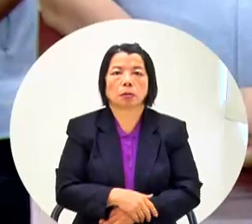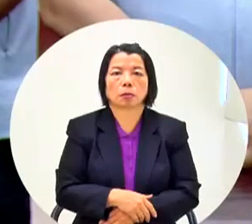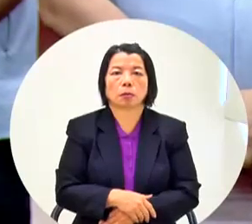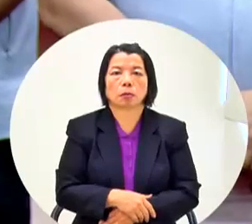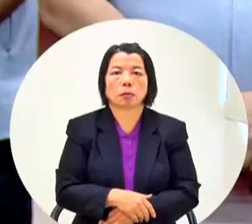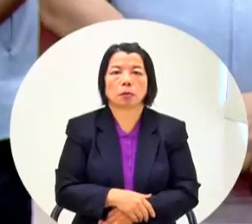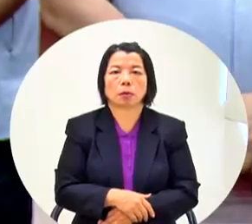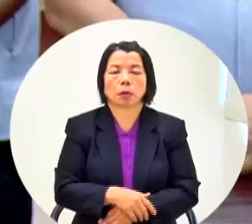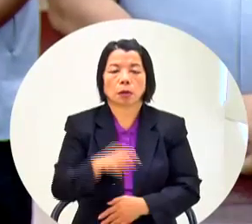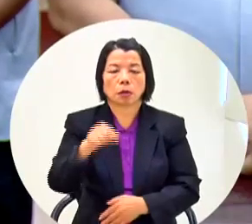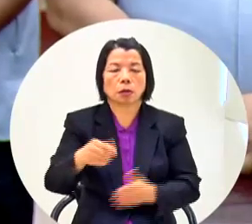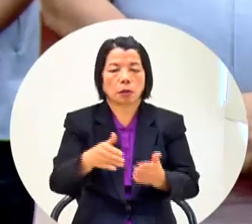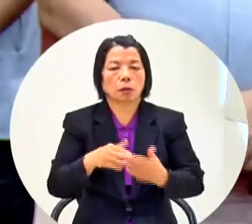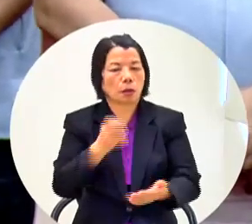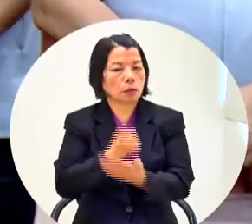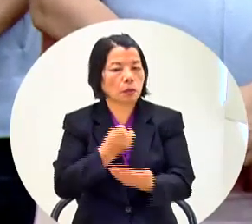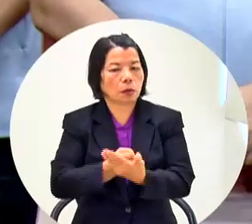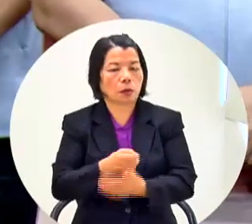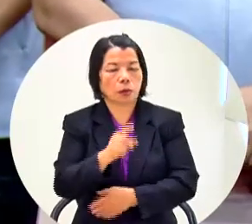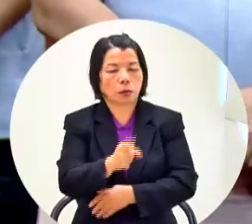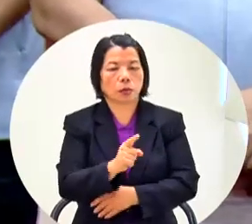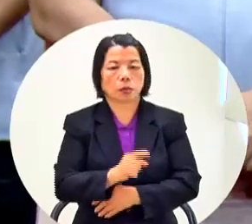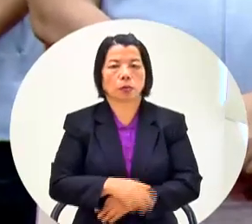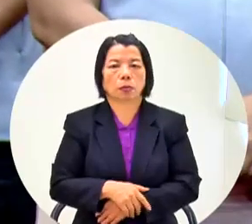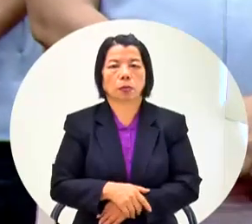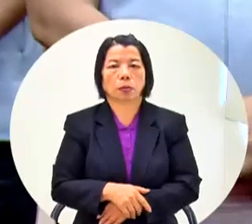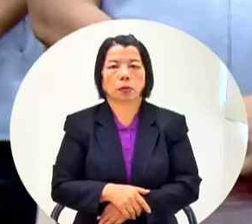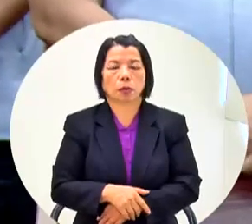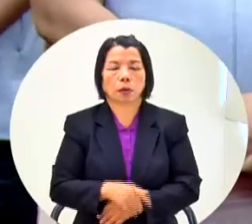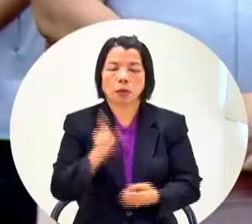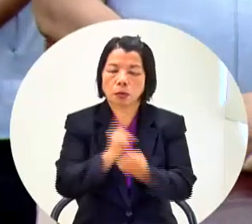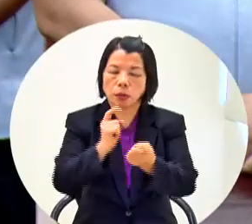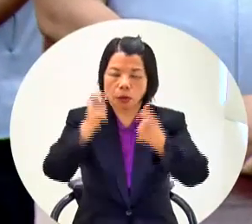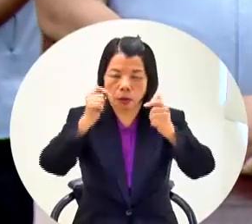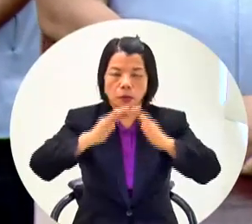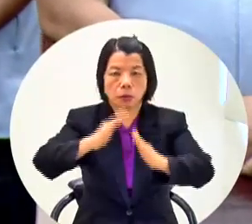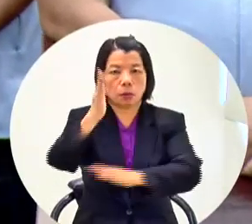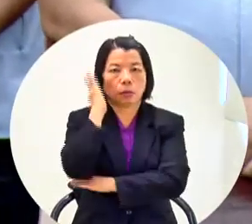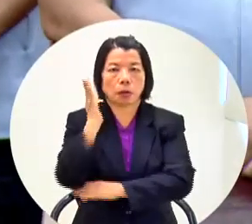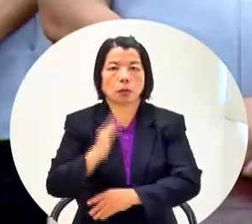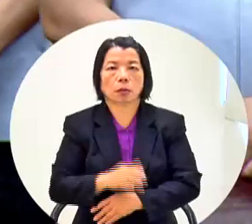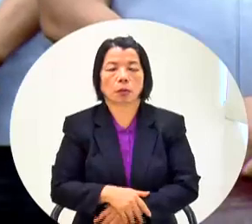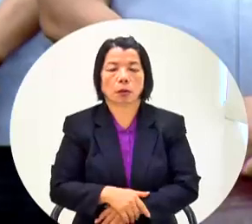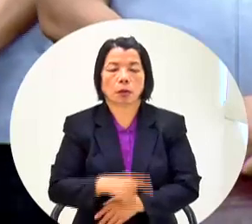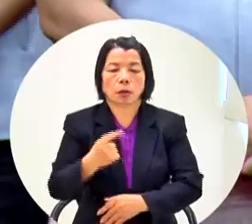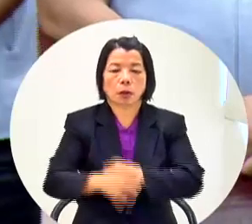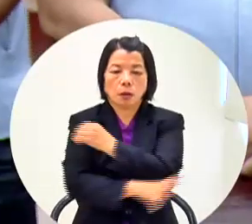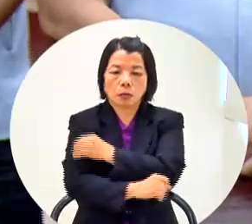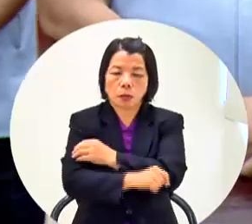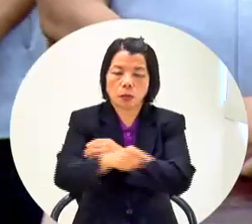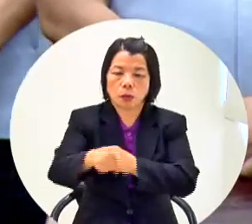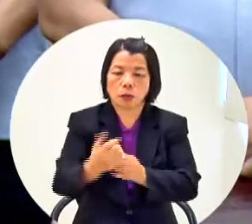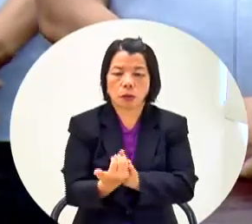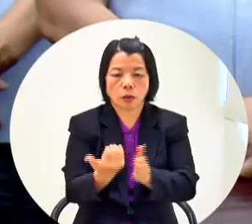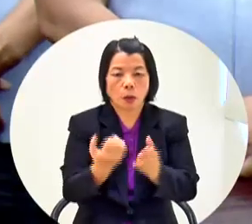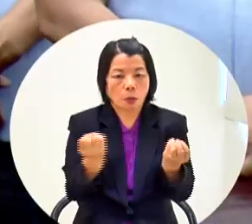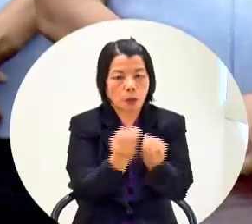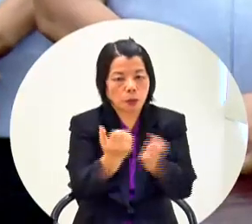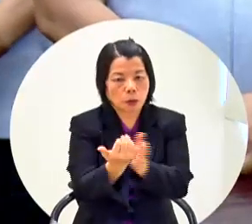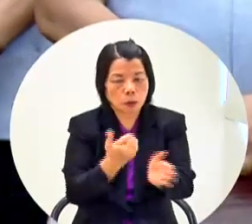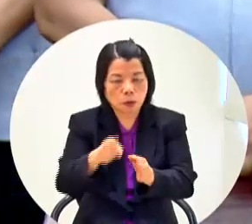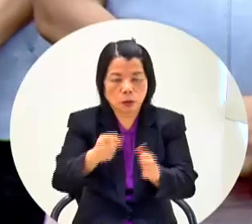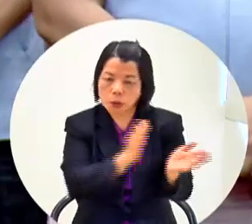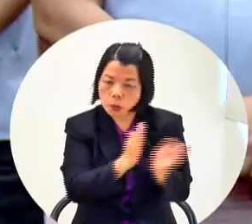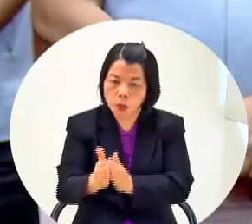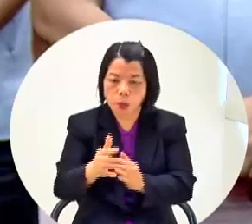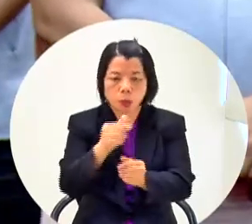觉得这个要严厉的去谴责。当高雄市政府在积极超前部署防疫的同时，不